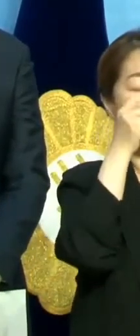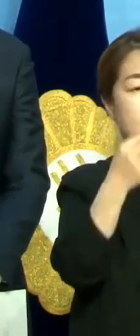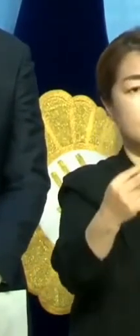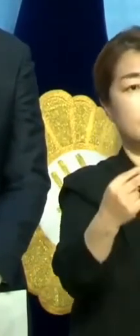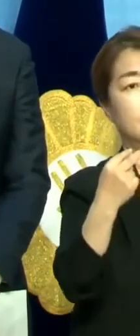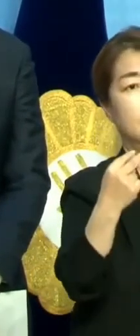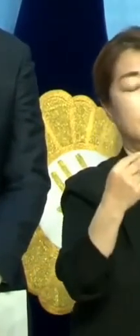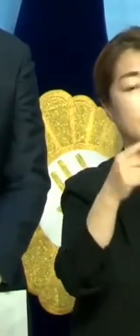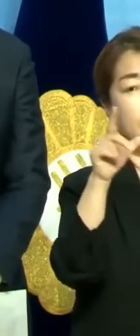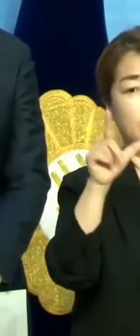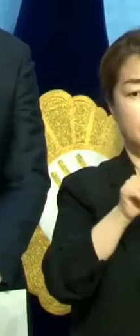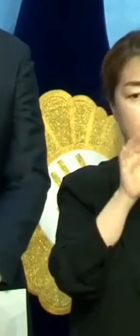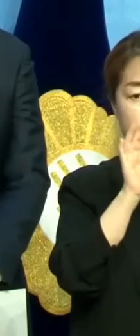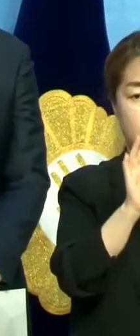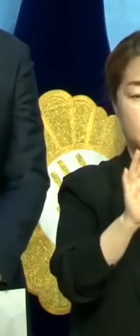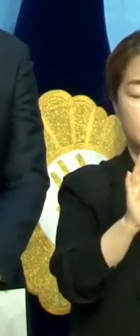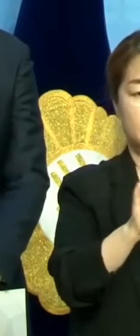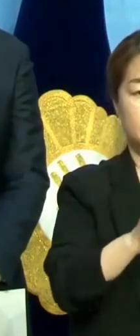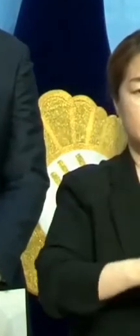아직까지도